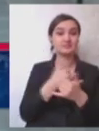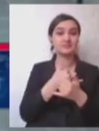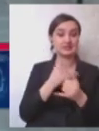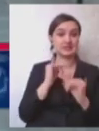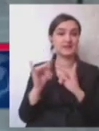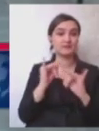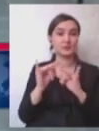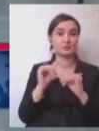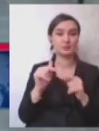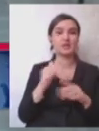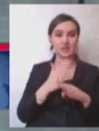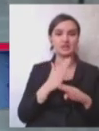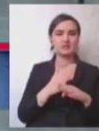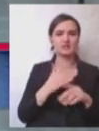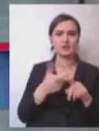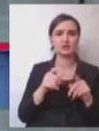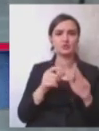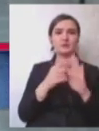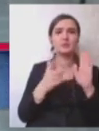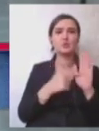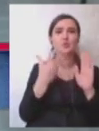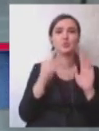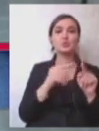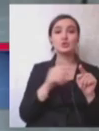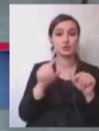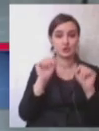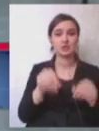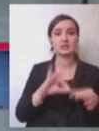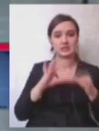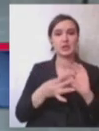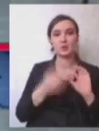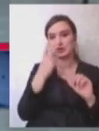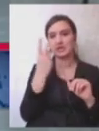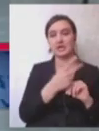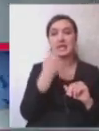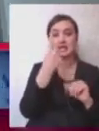და არის საკმაოდ ვრცელი, 17 წუთიანი, შეგიძლიათ დეტალურად ნახოთ ერთი